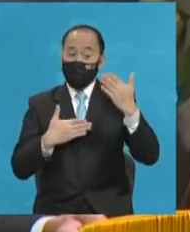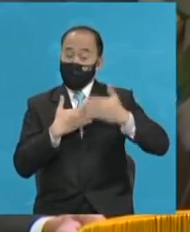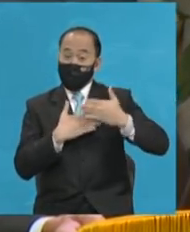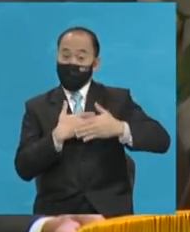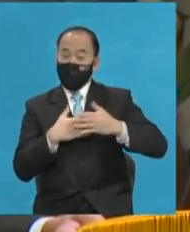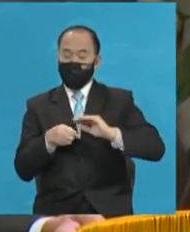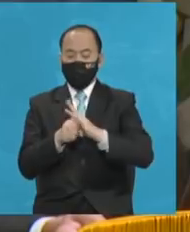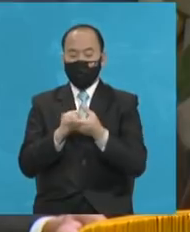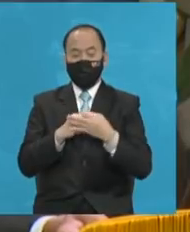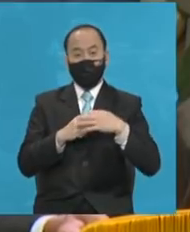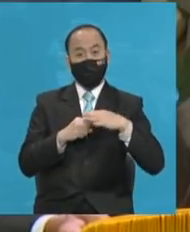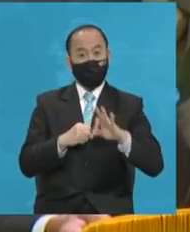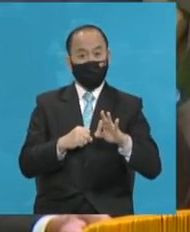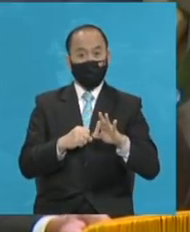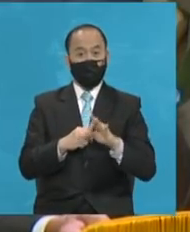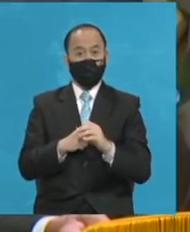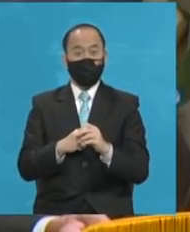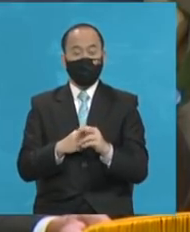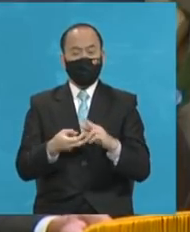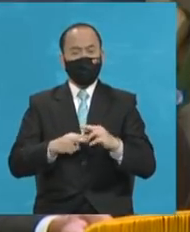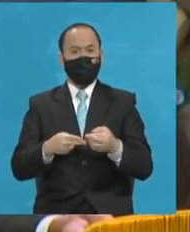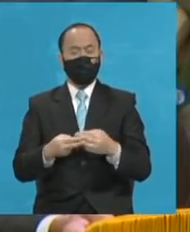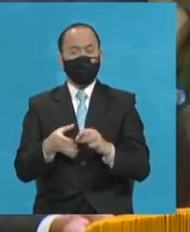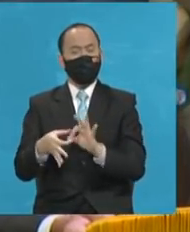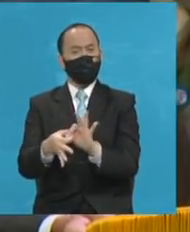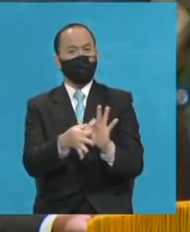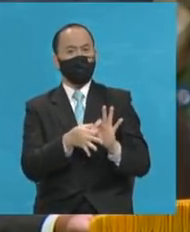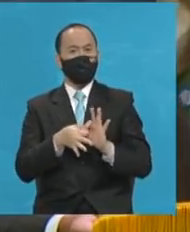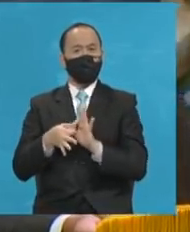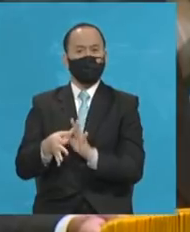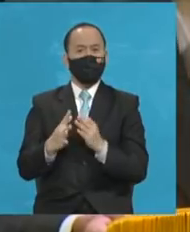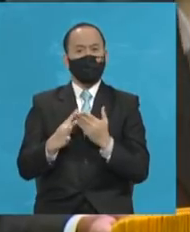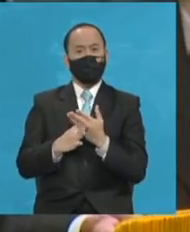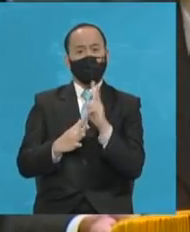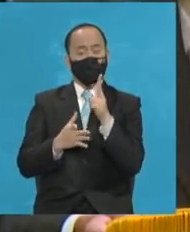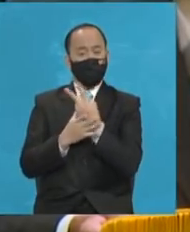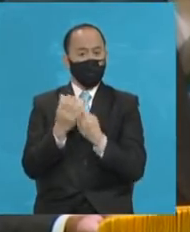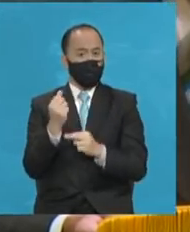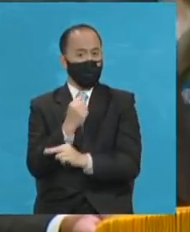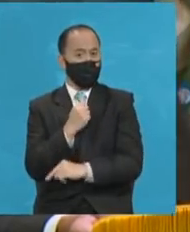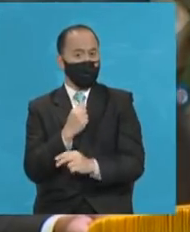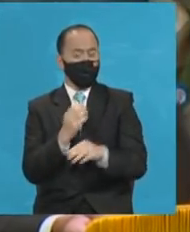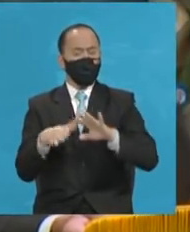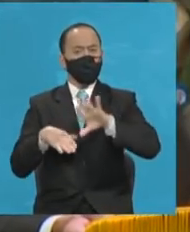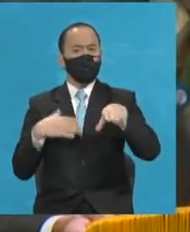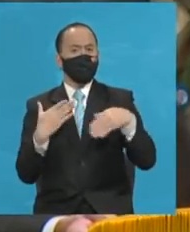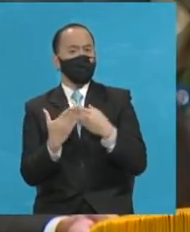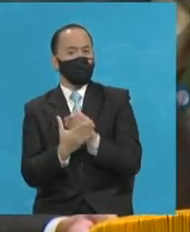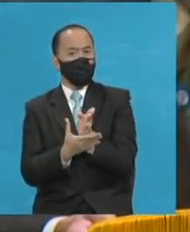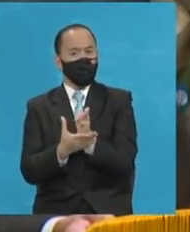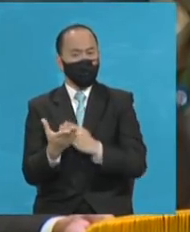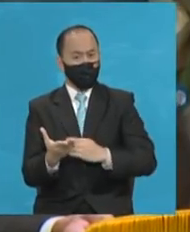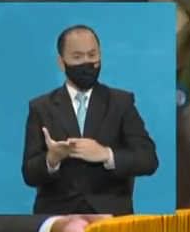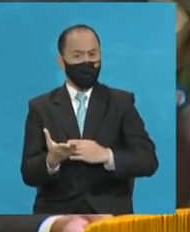dengan komitmen intense rangkaian kerjasama di segenap bidang termasuk